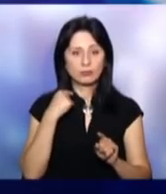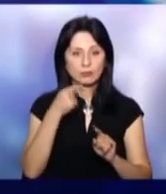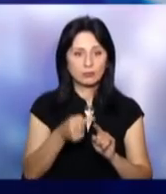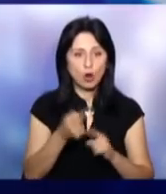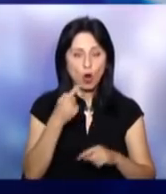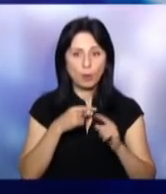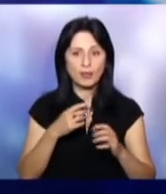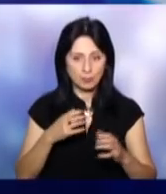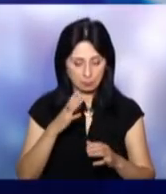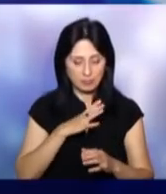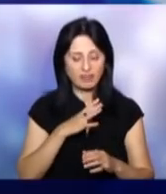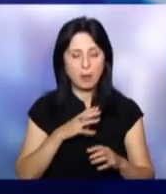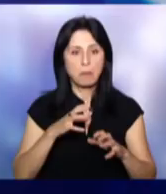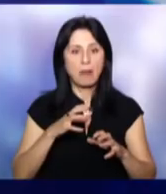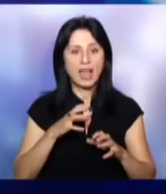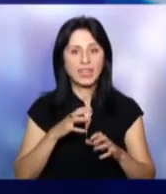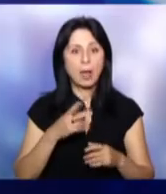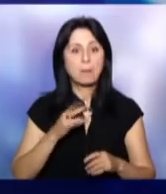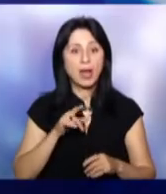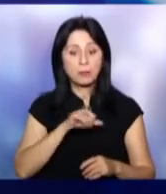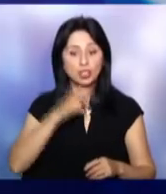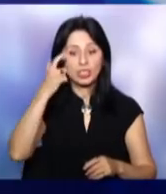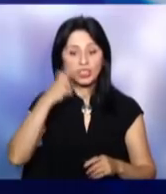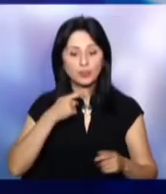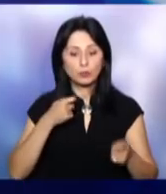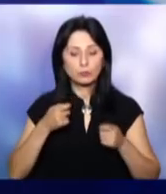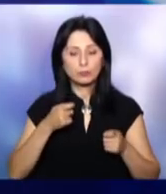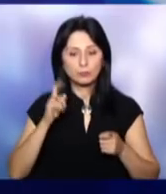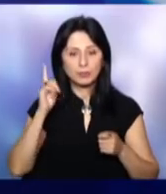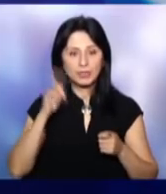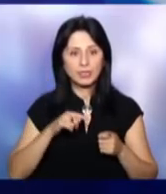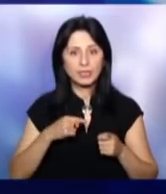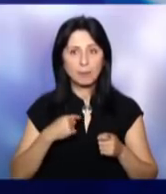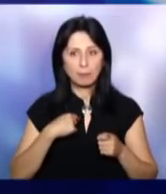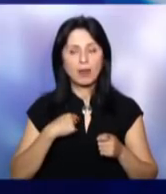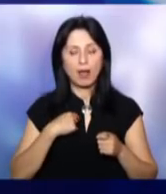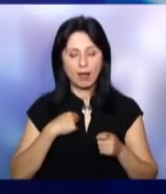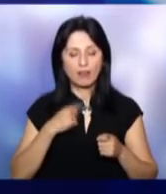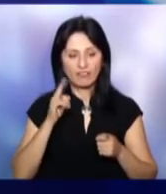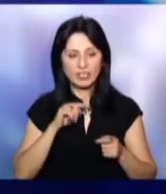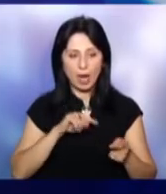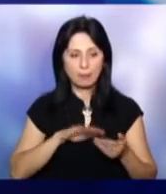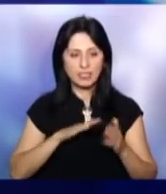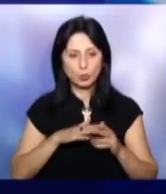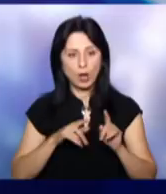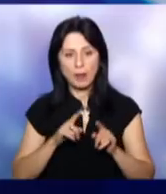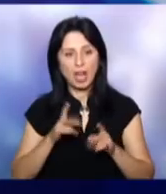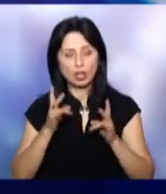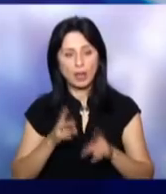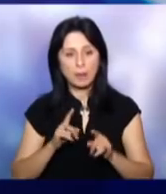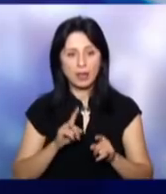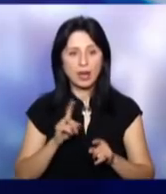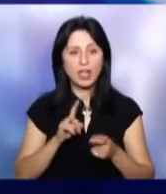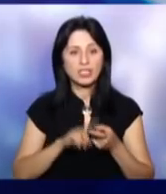მაგრამ უკვე ის გააზრებული და როდესაც შენ იცი, რომ ეს შენ გემართება ამა და ამ სიტუაციაში, რატომ გემართება და